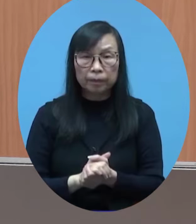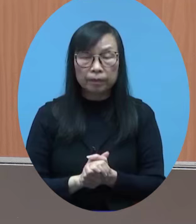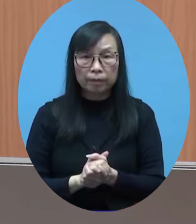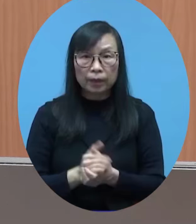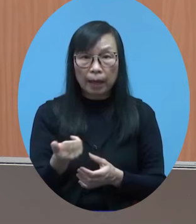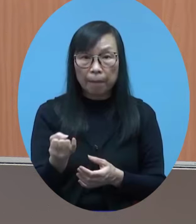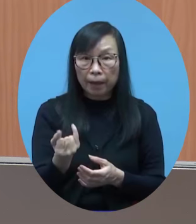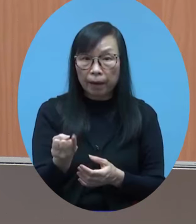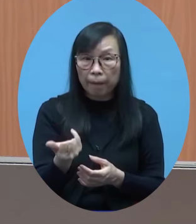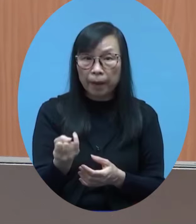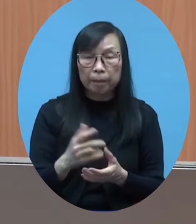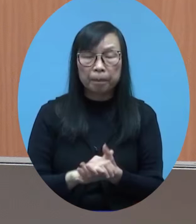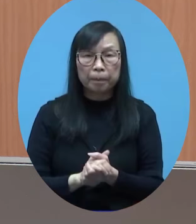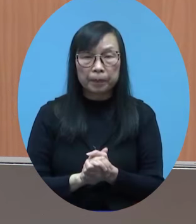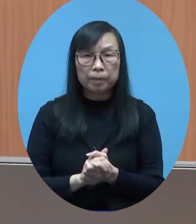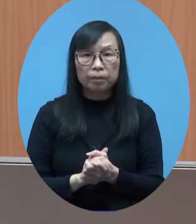係咪咁嘅情況？